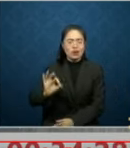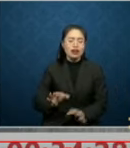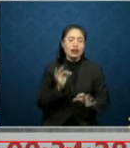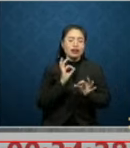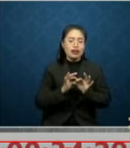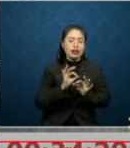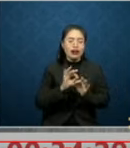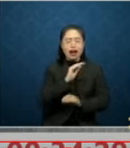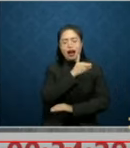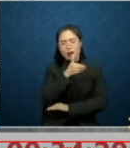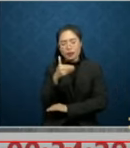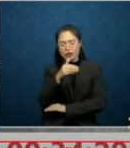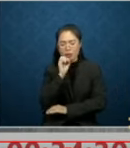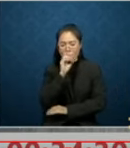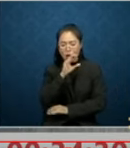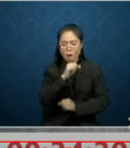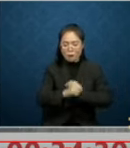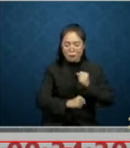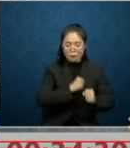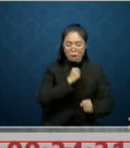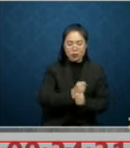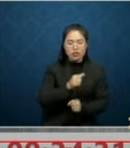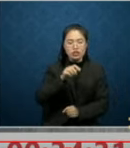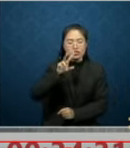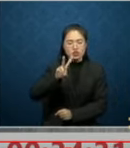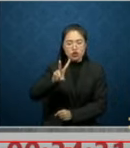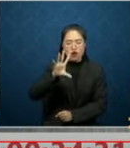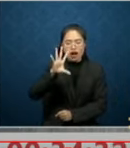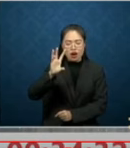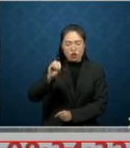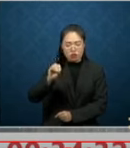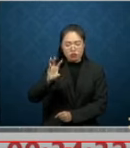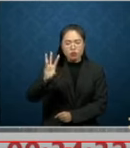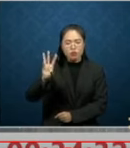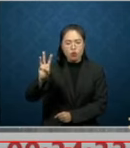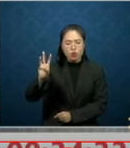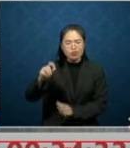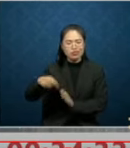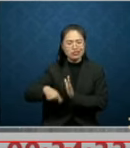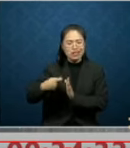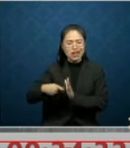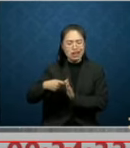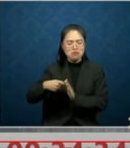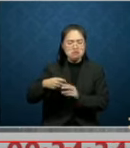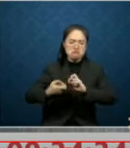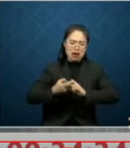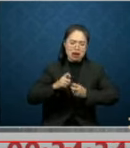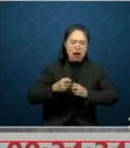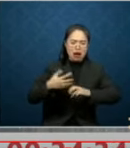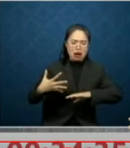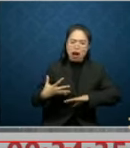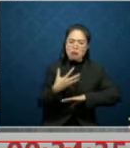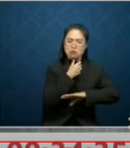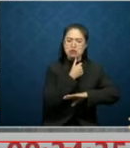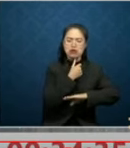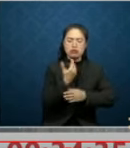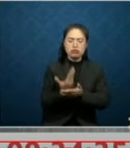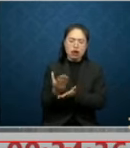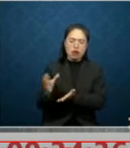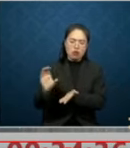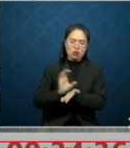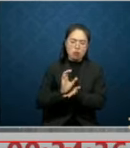ปี2566มีค่าร้อยละ 1.9 มีร้อยละ 1.9 สาเหตุมาจาก ุปสรรคการเมืองนะครับก็ประมาณยังไม่ผ่